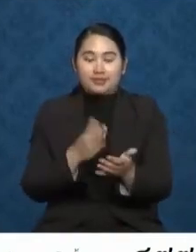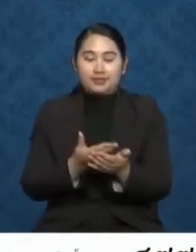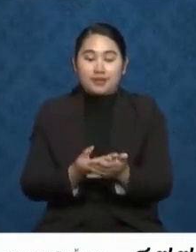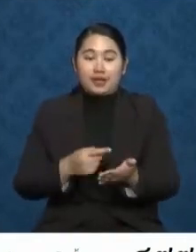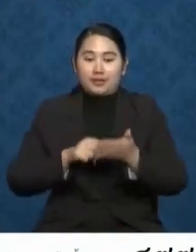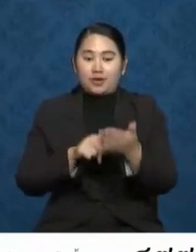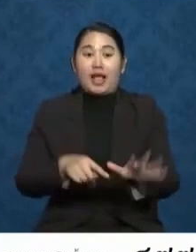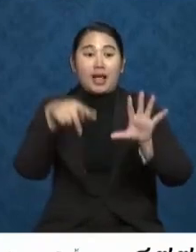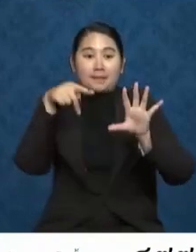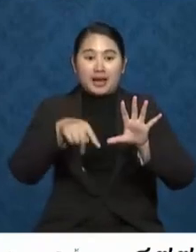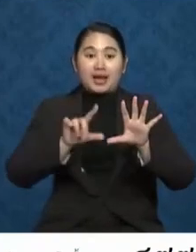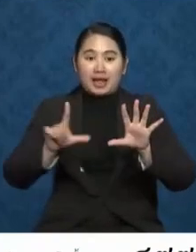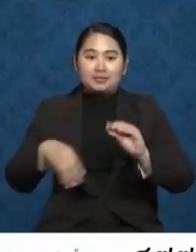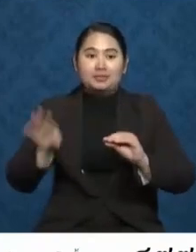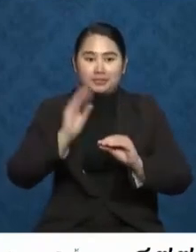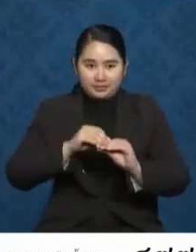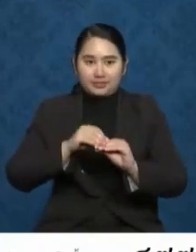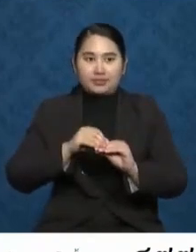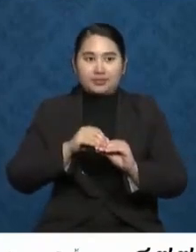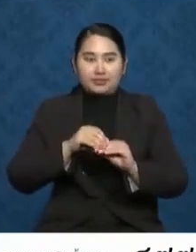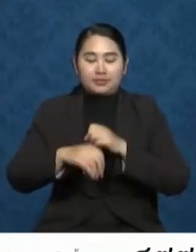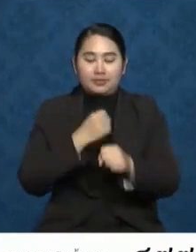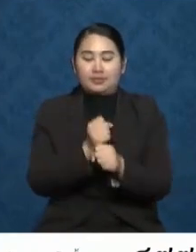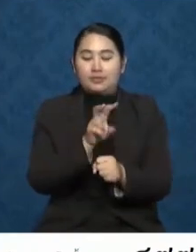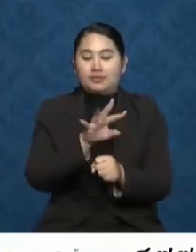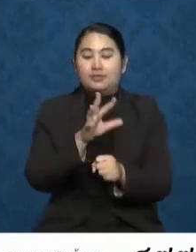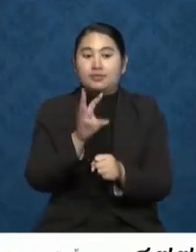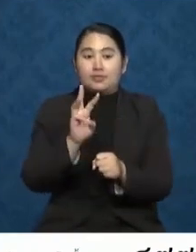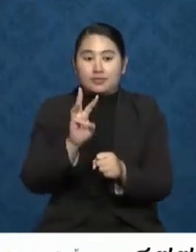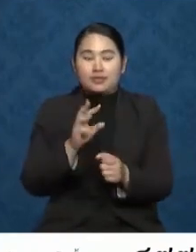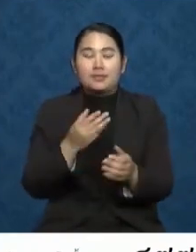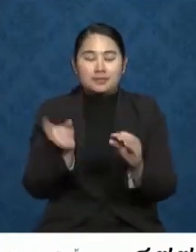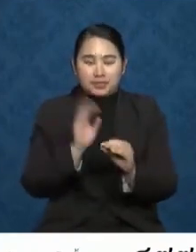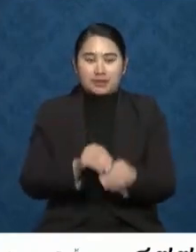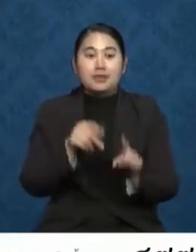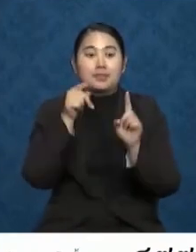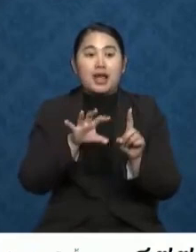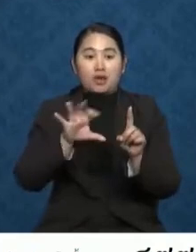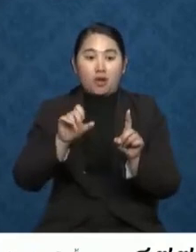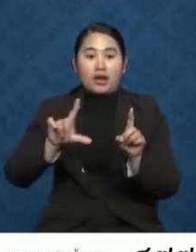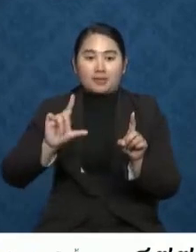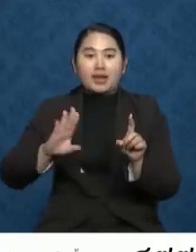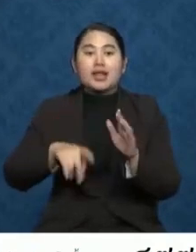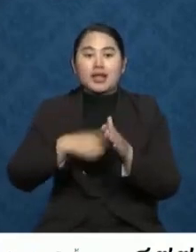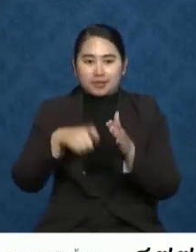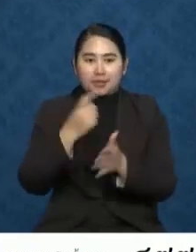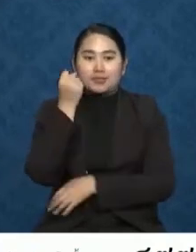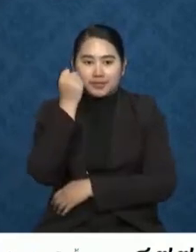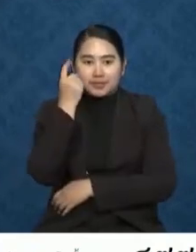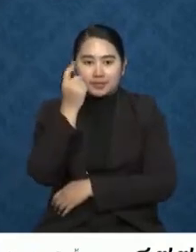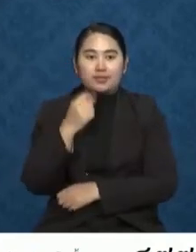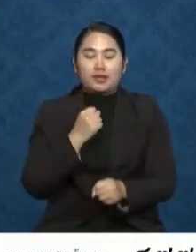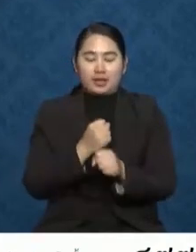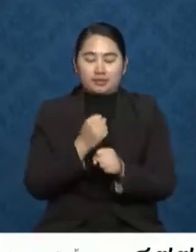านบาทซึ่งเพิ่มจากงบประมาณในปี2566ประมาณ 1,500 ล้านบาทผมเข้าใจนะครับถึงเหตุผลและความจำเป็นใน